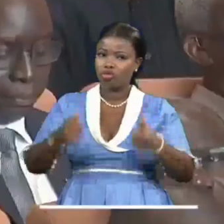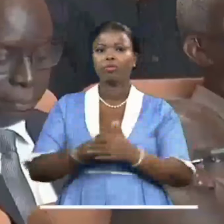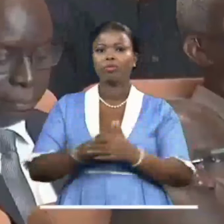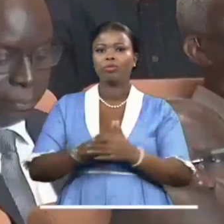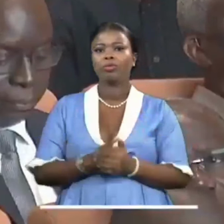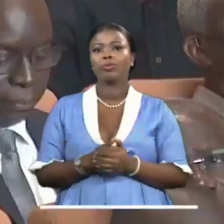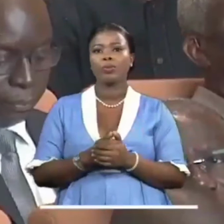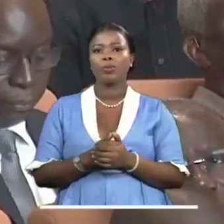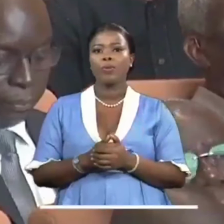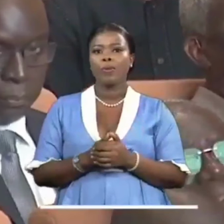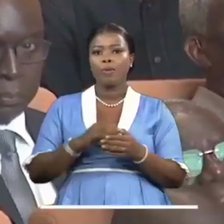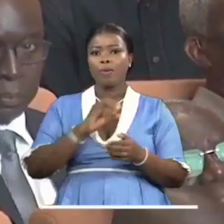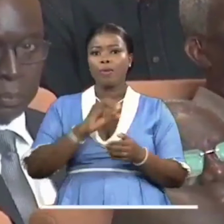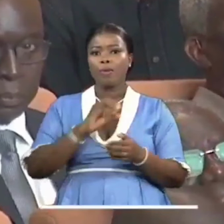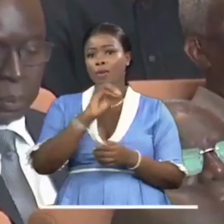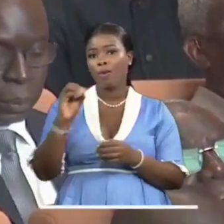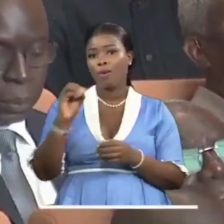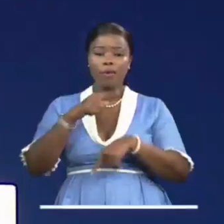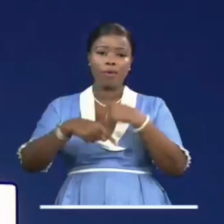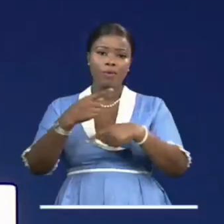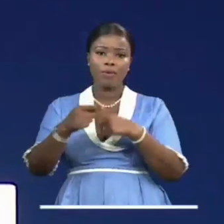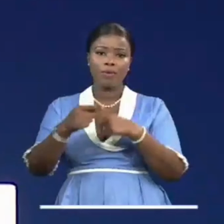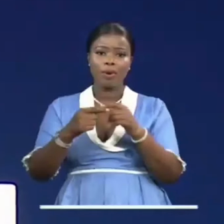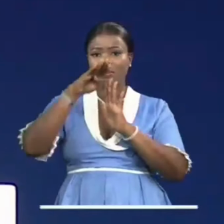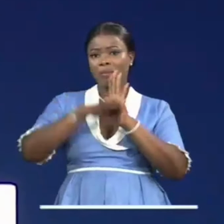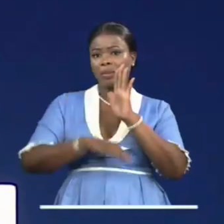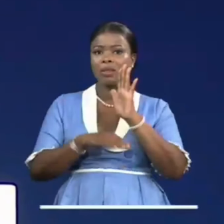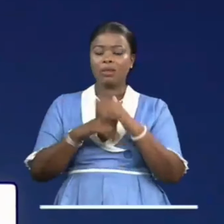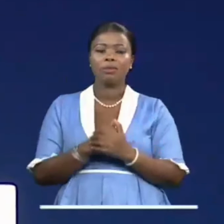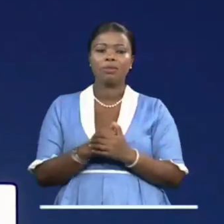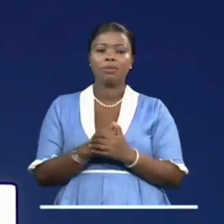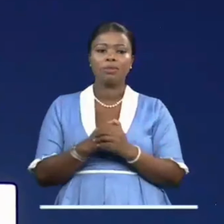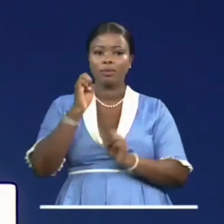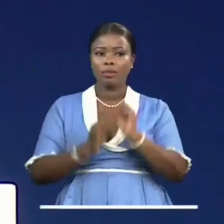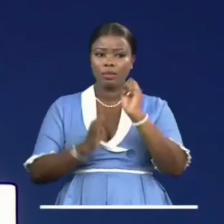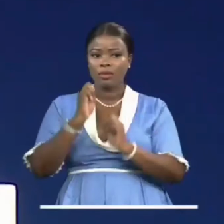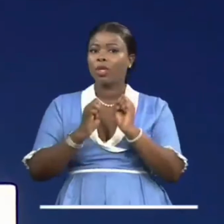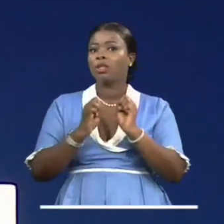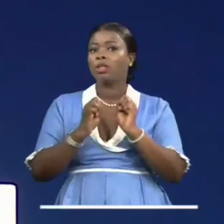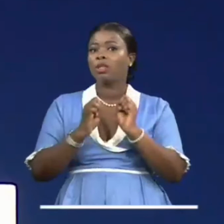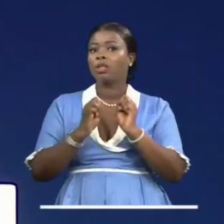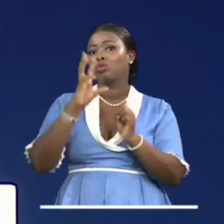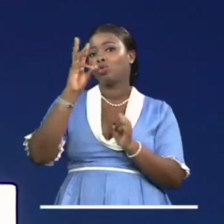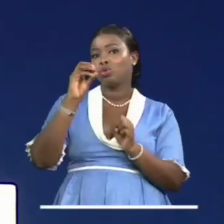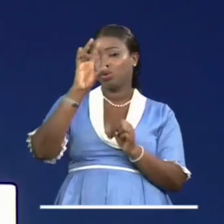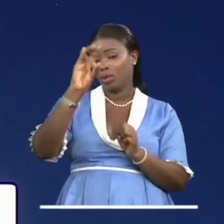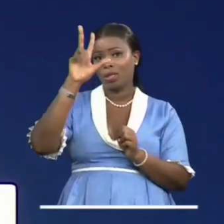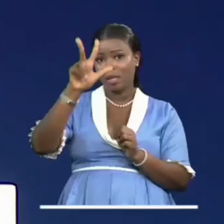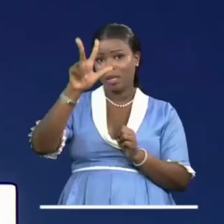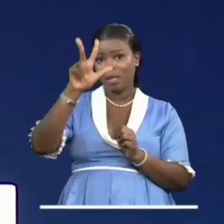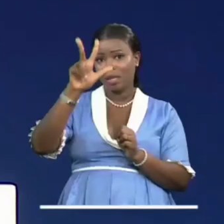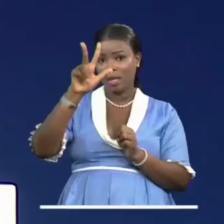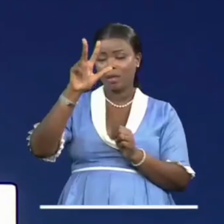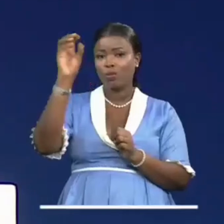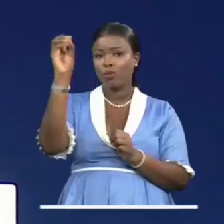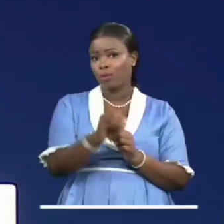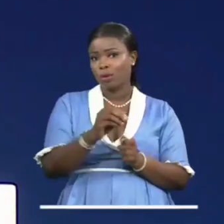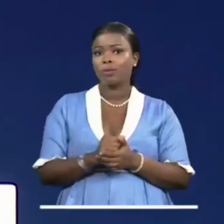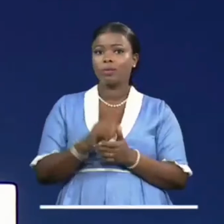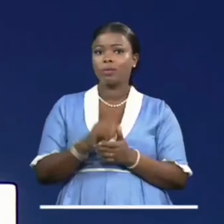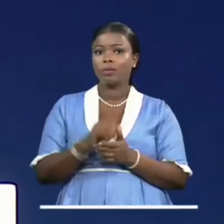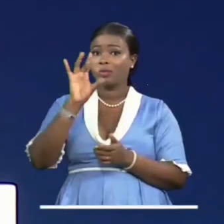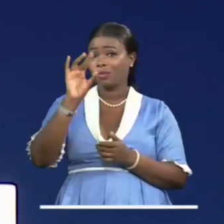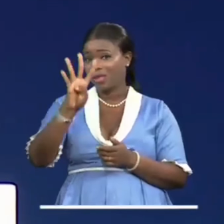va baisser le ratio de la dette qui est évalué à 73 % sur les premières estimations mais qui en réalité vous a passe à 84 %